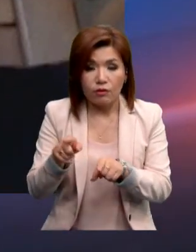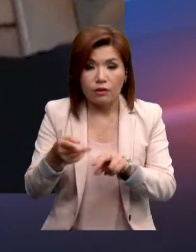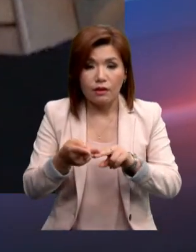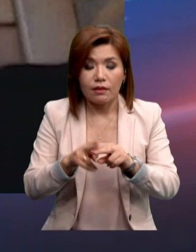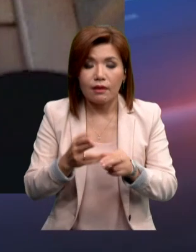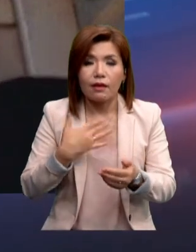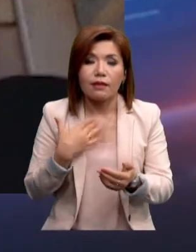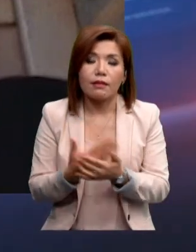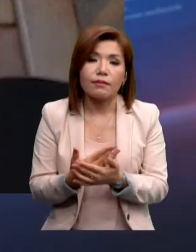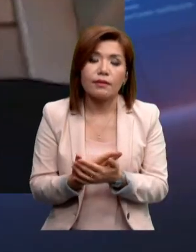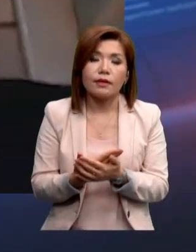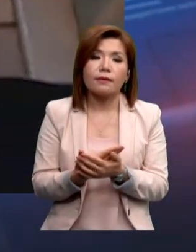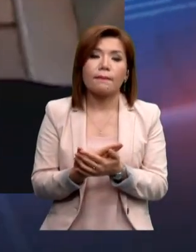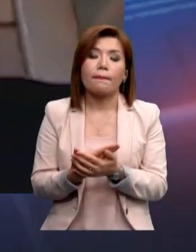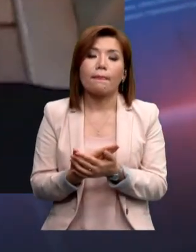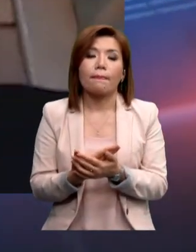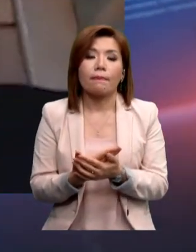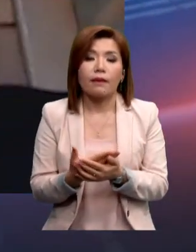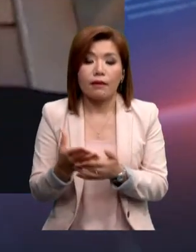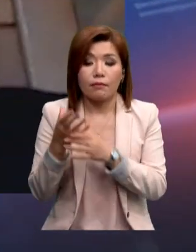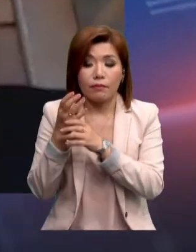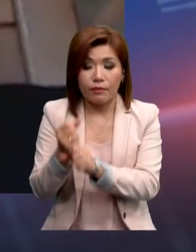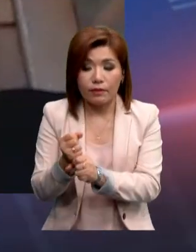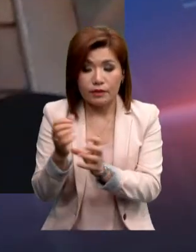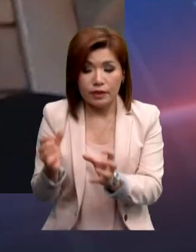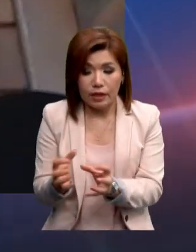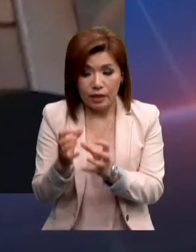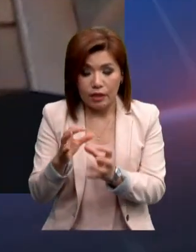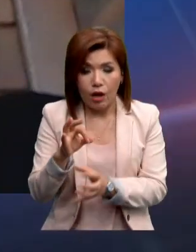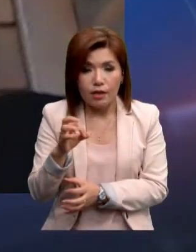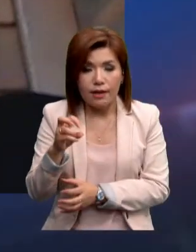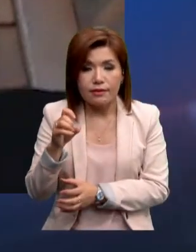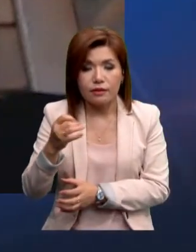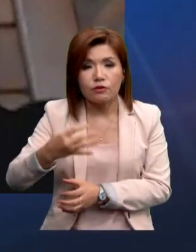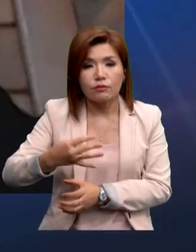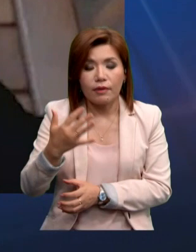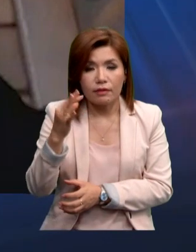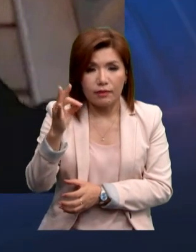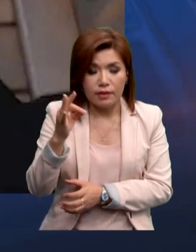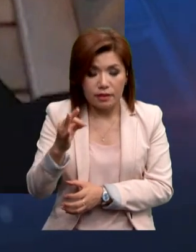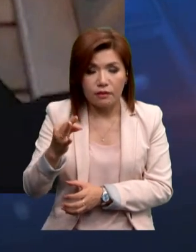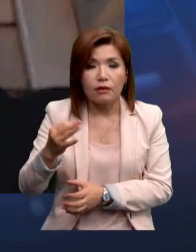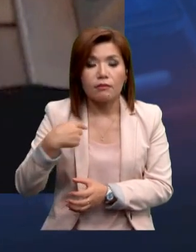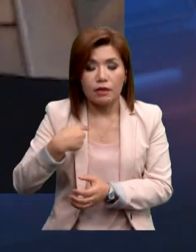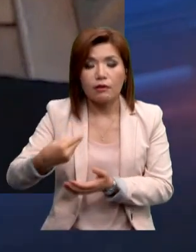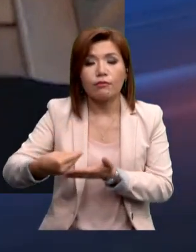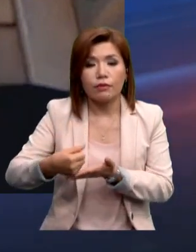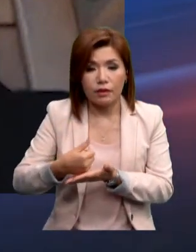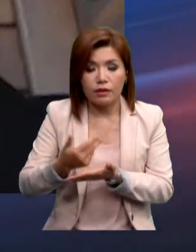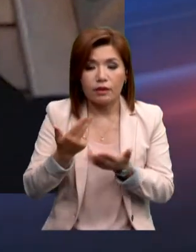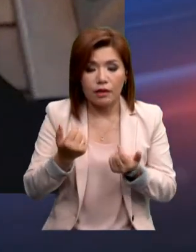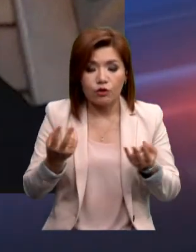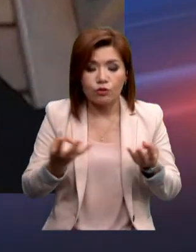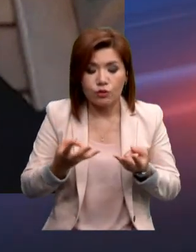если я, например, уменьшил захоронение его органики на 45%, вот тогда мне, да, действительно,